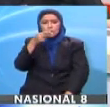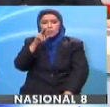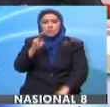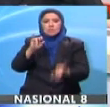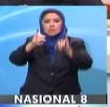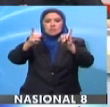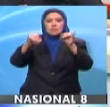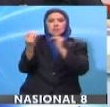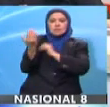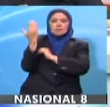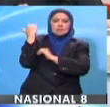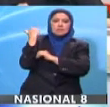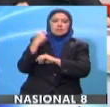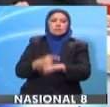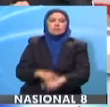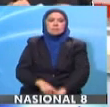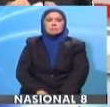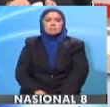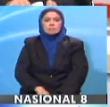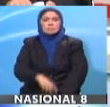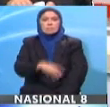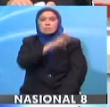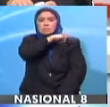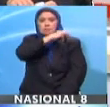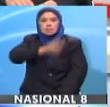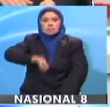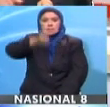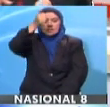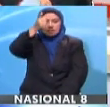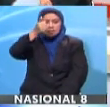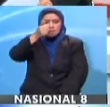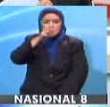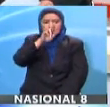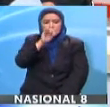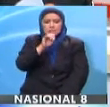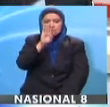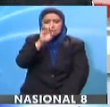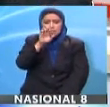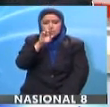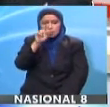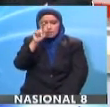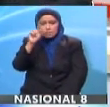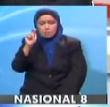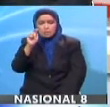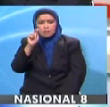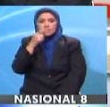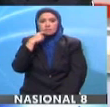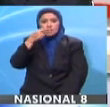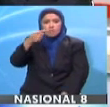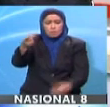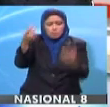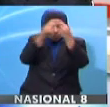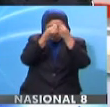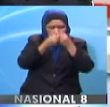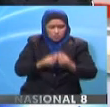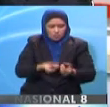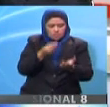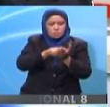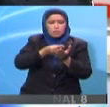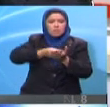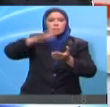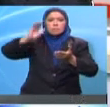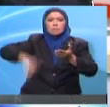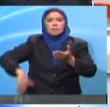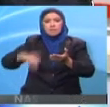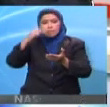menurut ketua penolong pengarah Kapten kanan Kapten maritim Robert teh geog Chan jumlah sebenar Wang tunai berkenaan belum